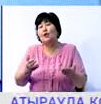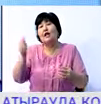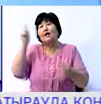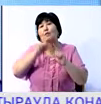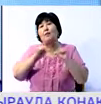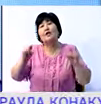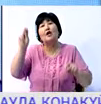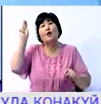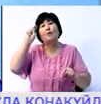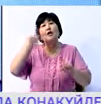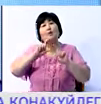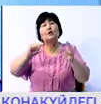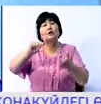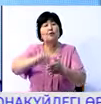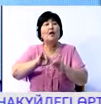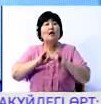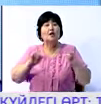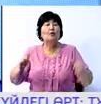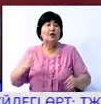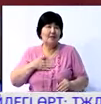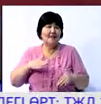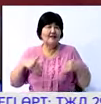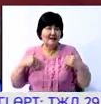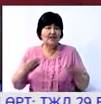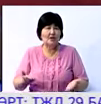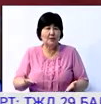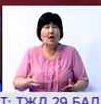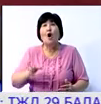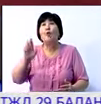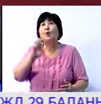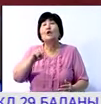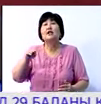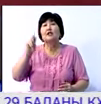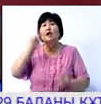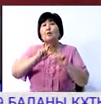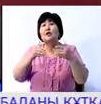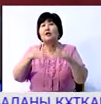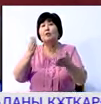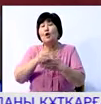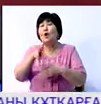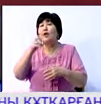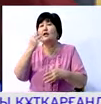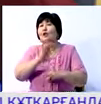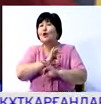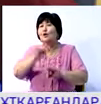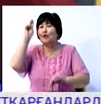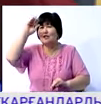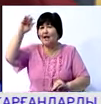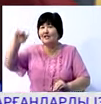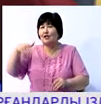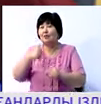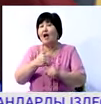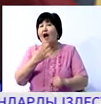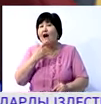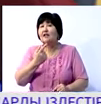мектеп білім ордасы болып дамуына мен тілектеспін. Ботагөз Жақсылық биыл мектеп бітіріп жатыр. Ол лицейдің үздік шәкірттерінің бірі.